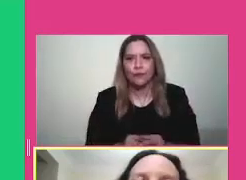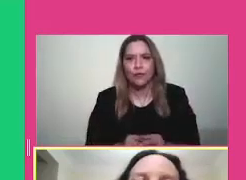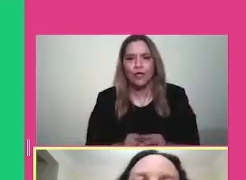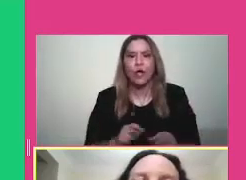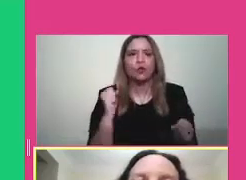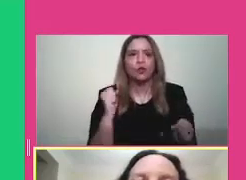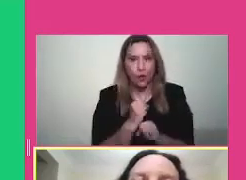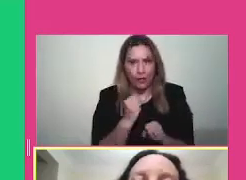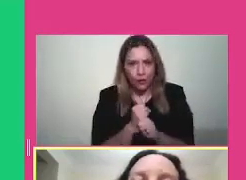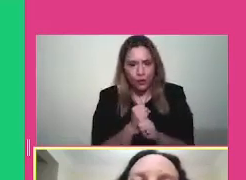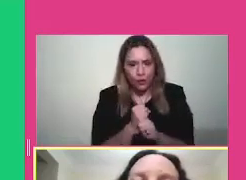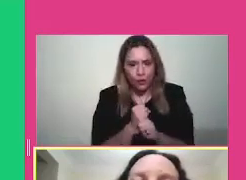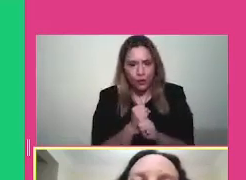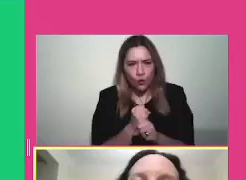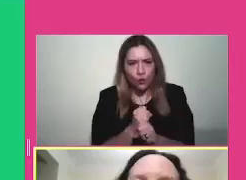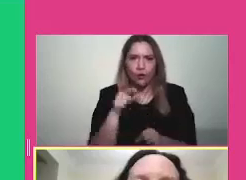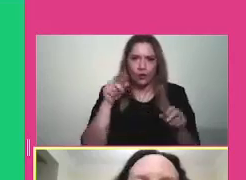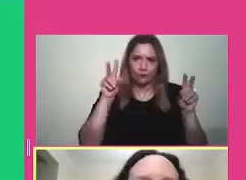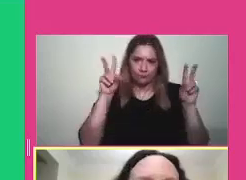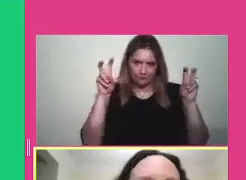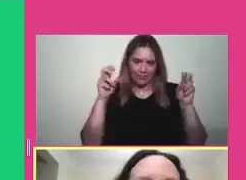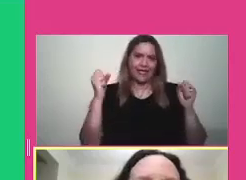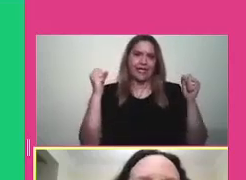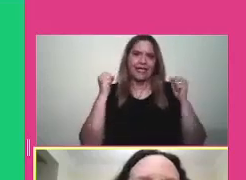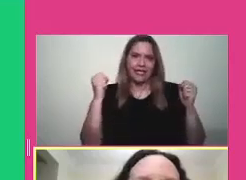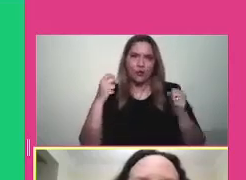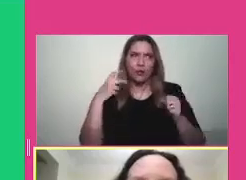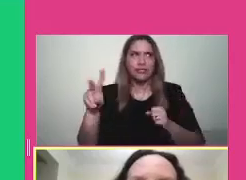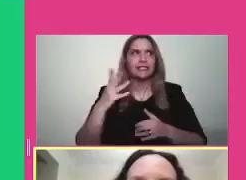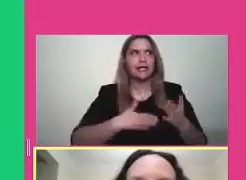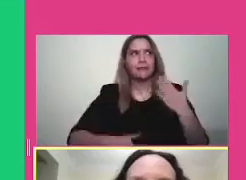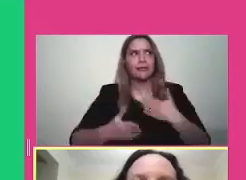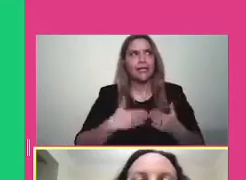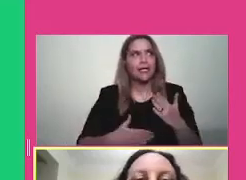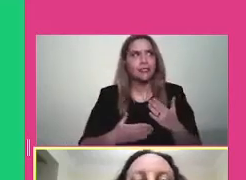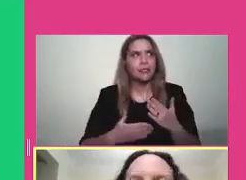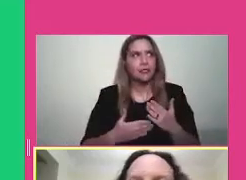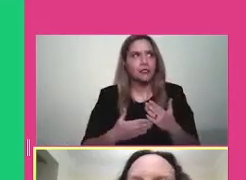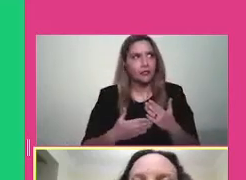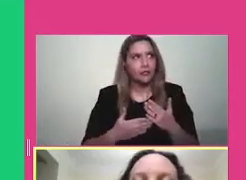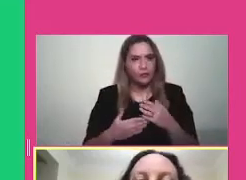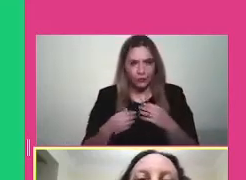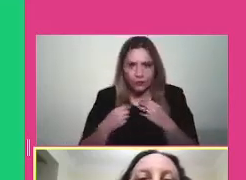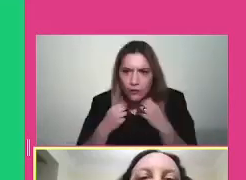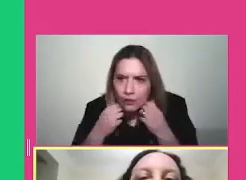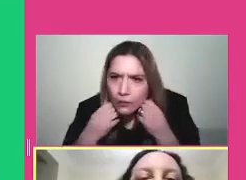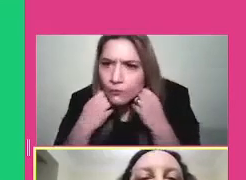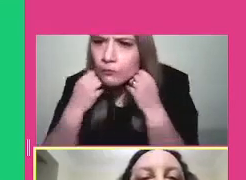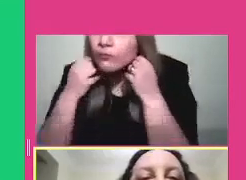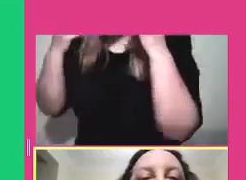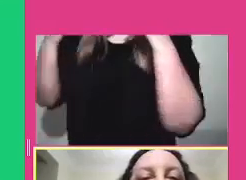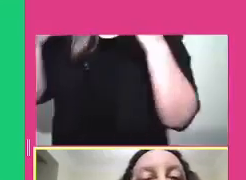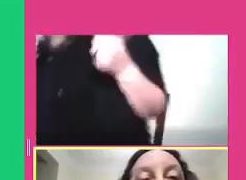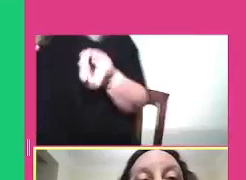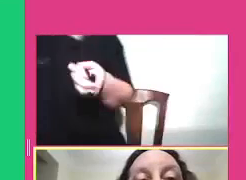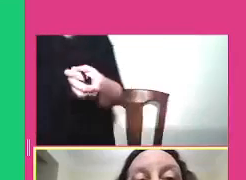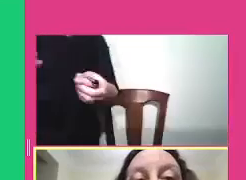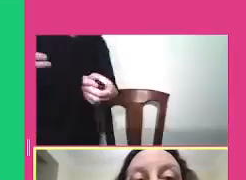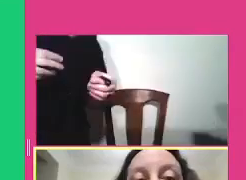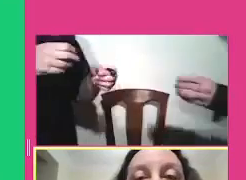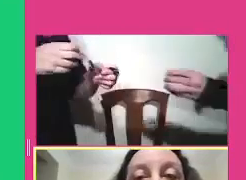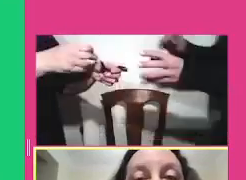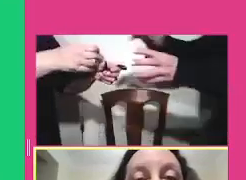έργο λοιπόν Legends of Disability, μπορώ να κάνω, ωραία, είχε